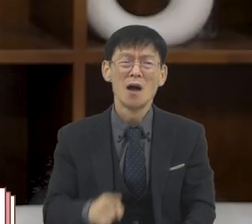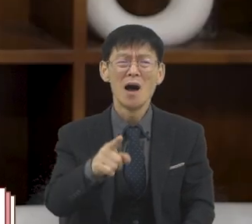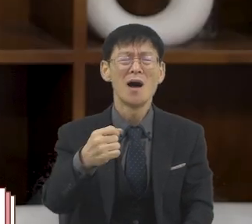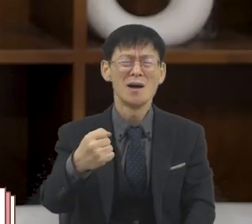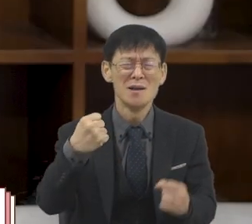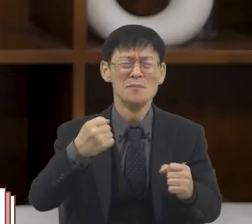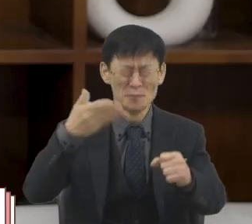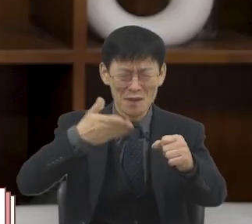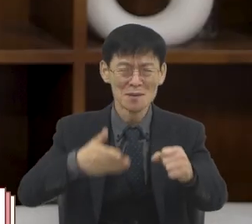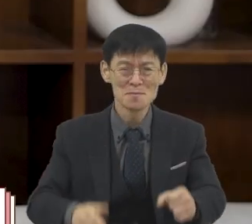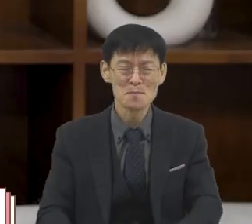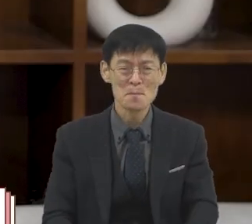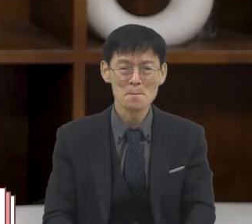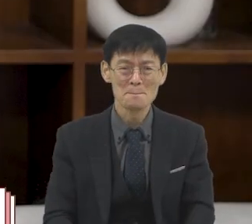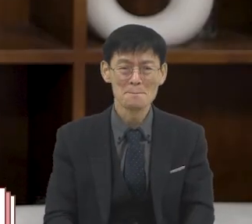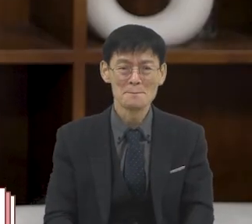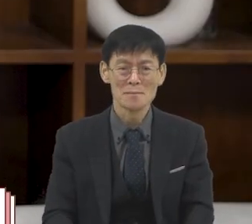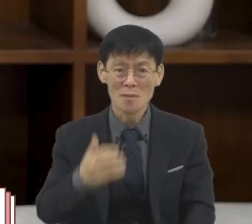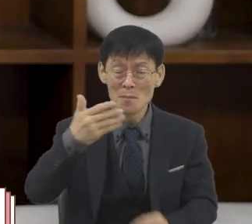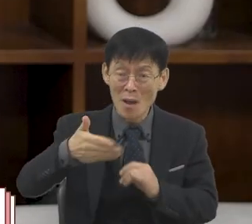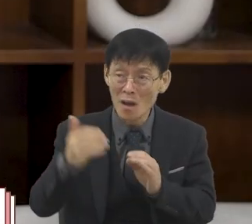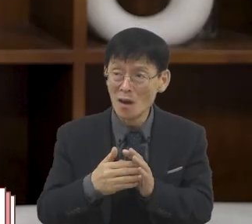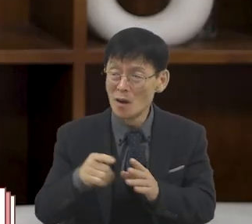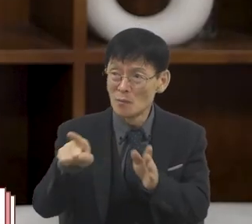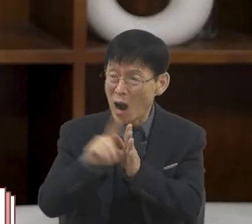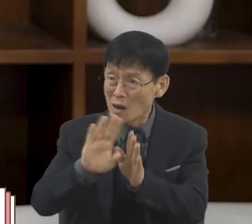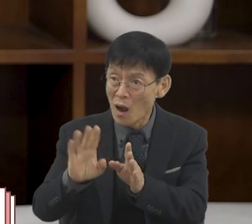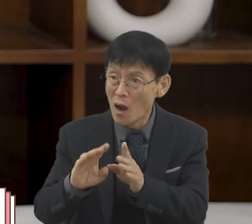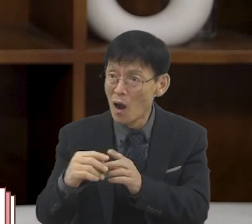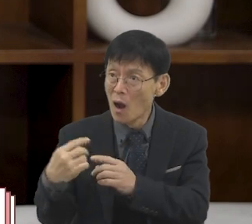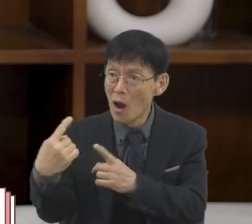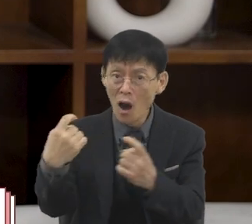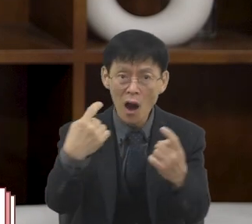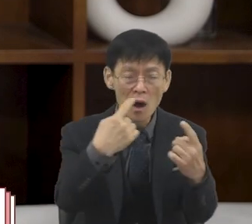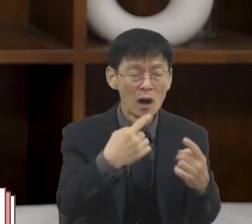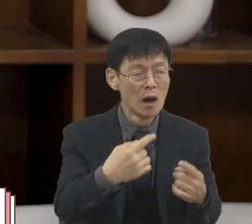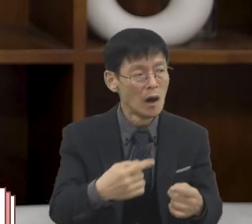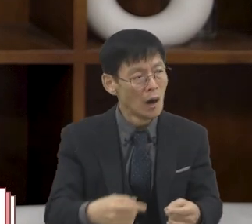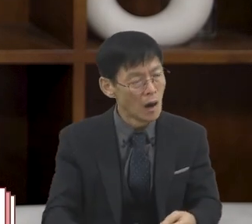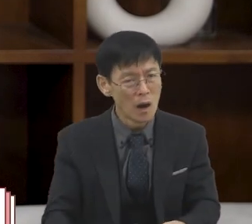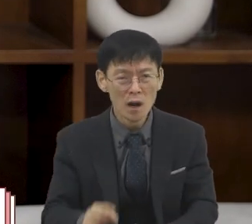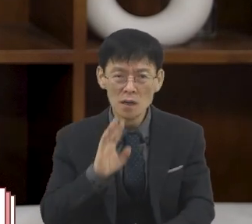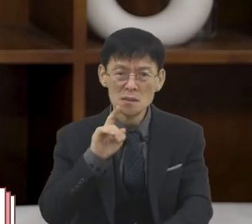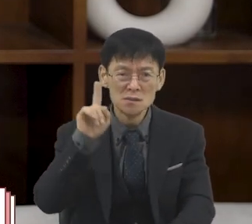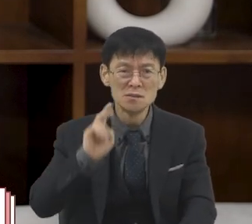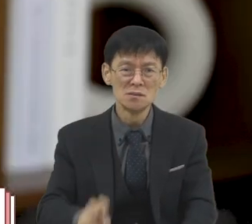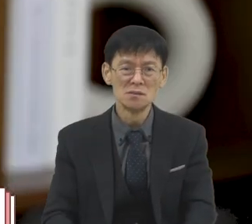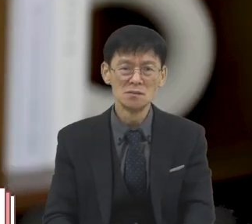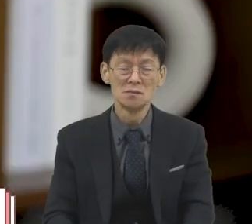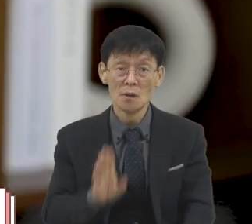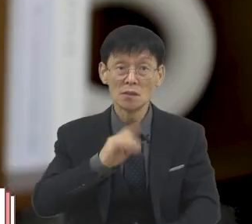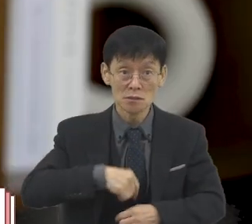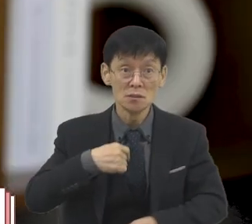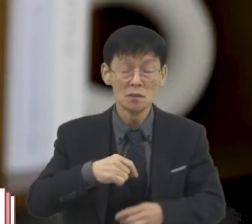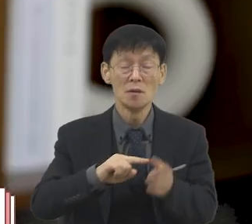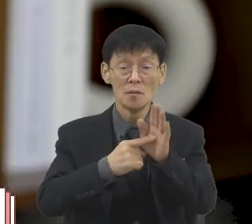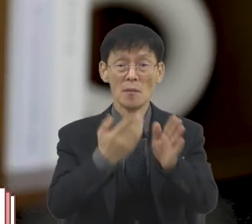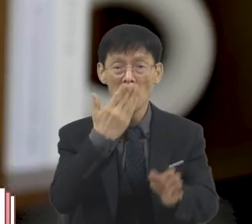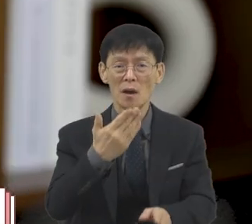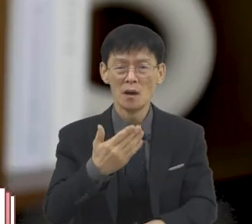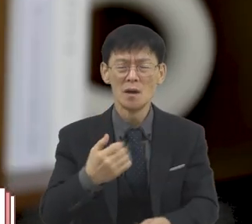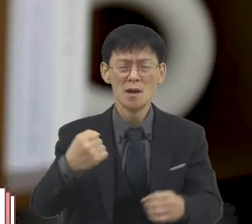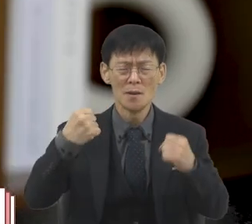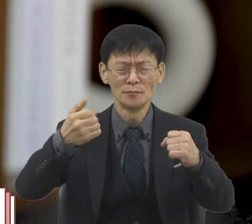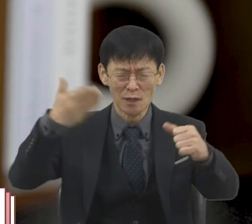지혜 씨, 힘내세요. 성희롱 당했는데 사람들이 믿지 않네요. 정말 괴롭겠어요. 하지만